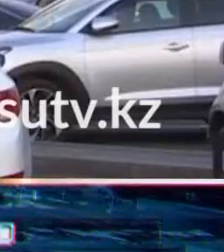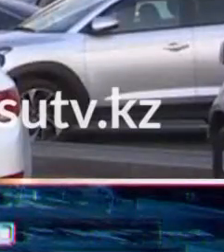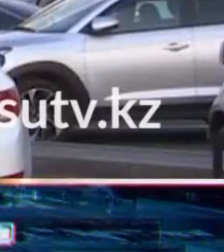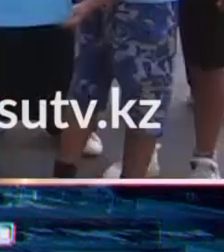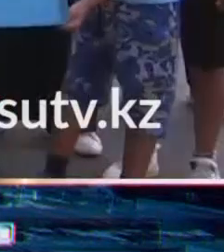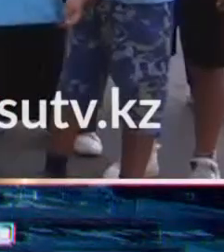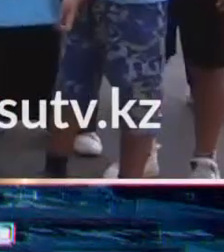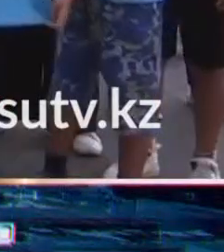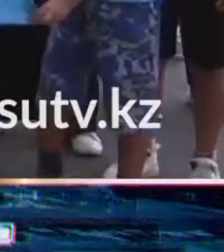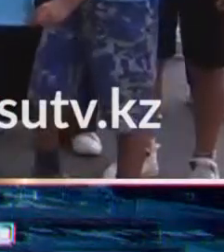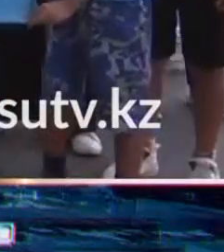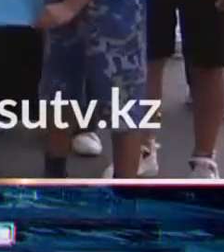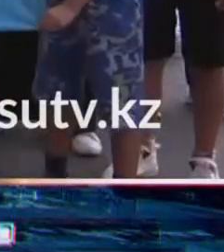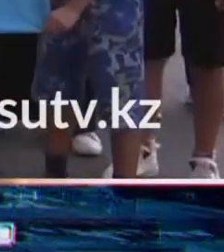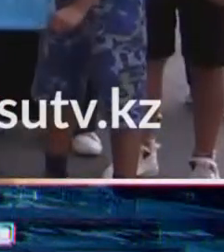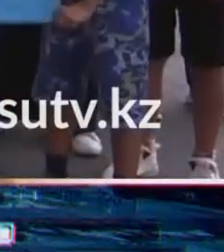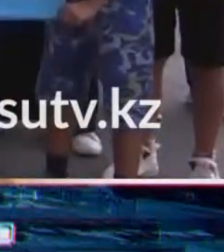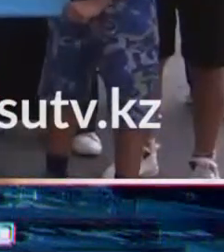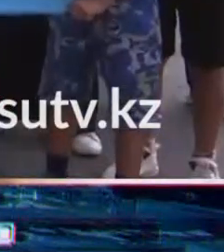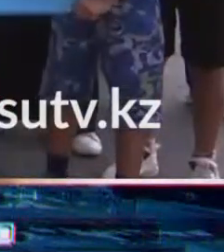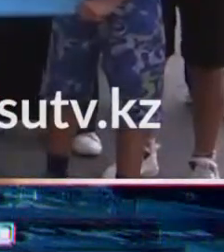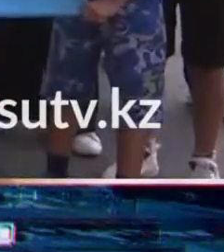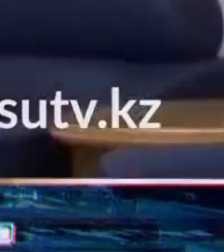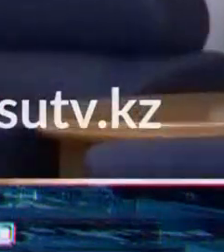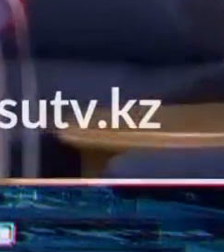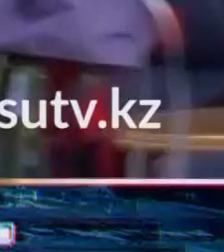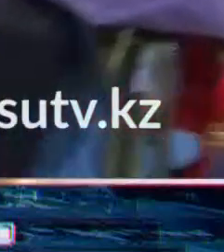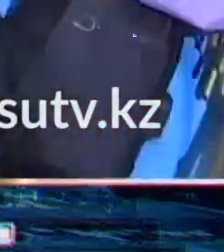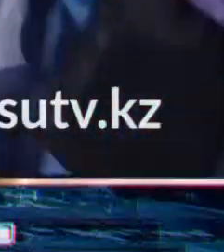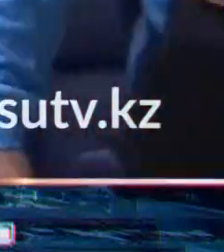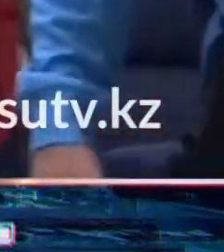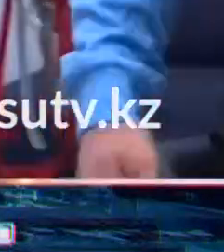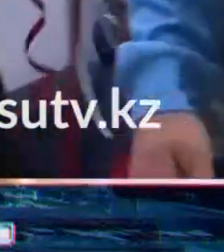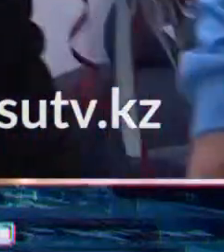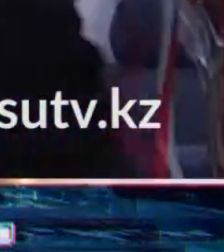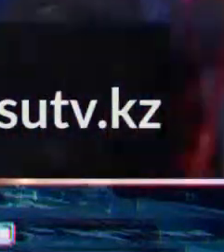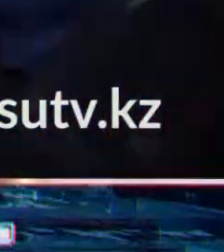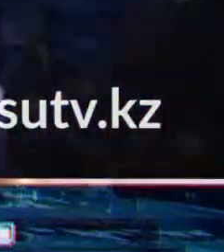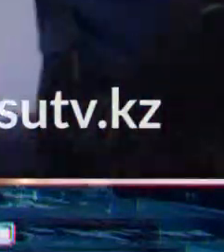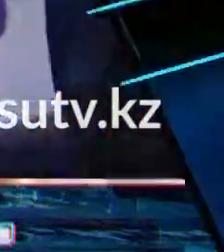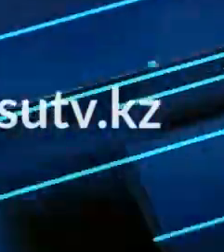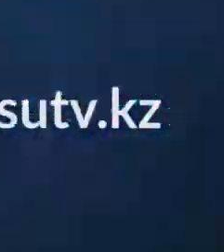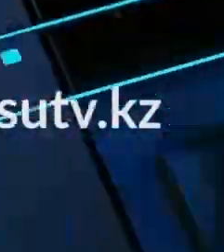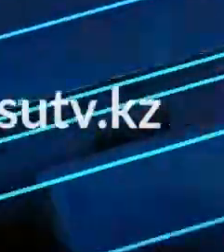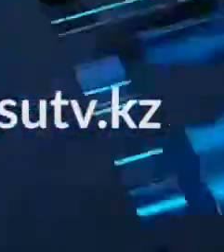Жеңімпаздармен жүздесу. Токио олимпиадасының қола жүлдегерлері Игорь Сон мен Зульфия Чиншанло елге оралды.